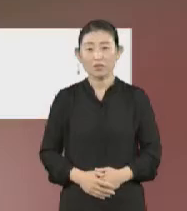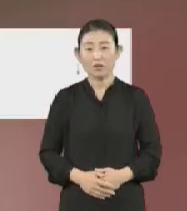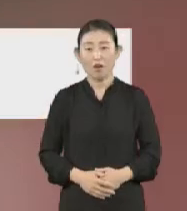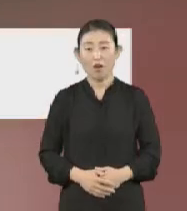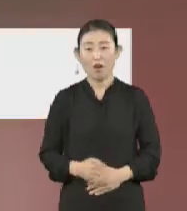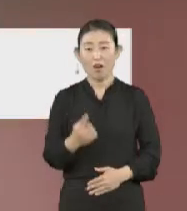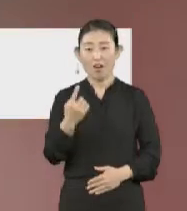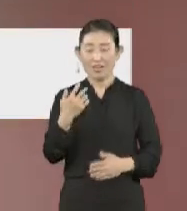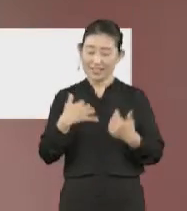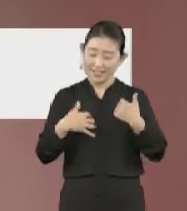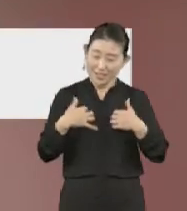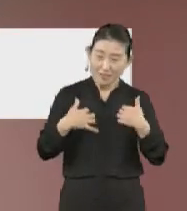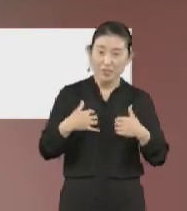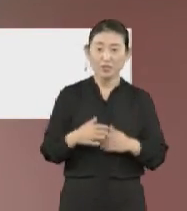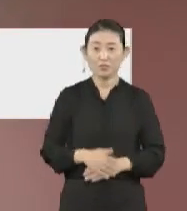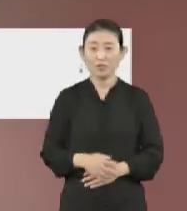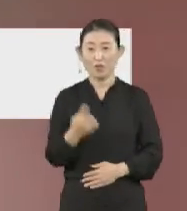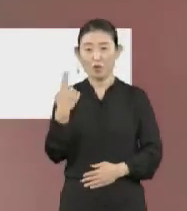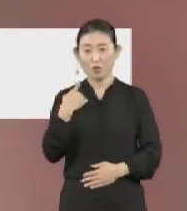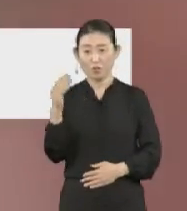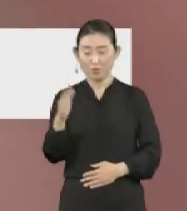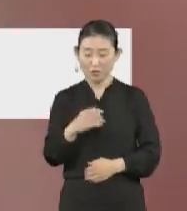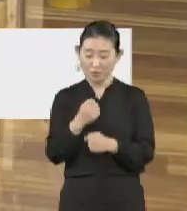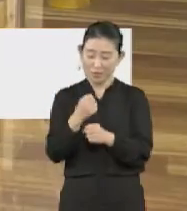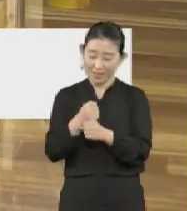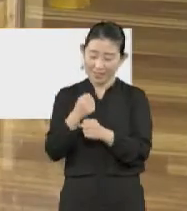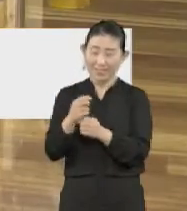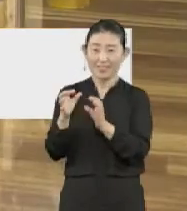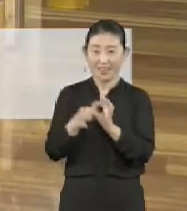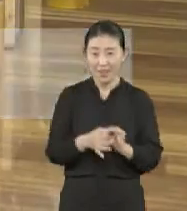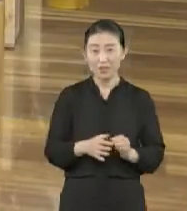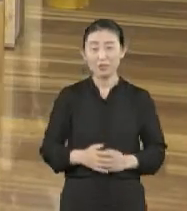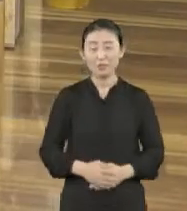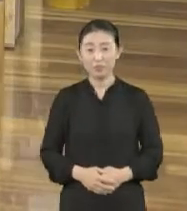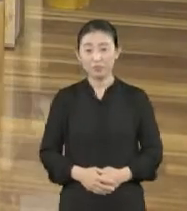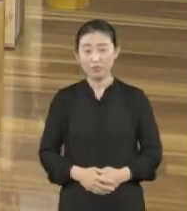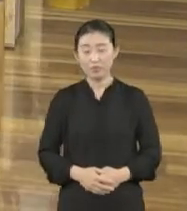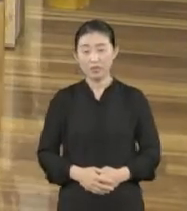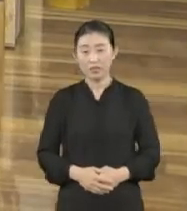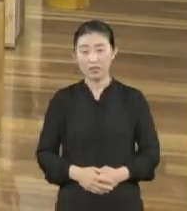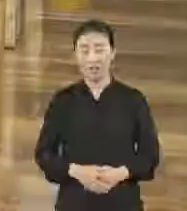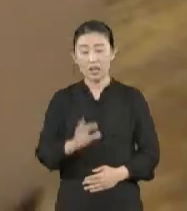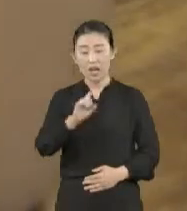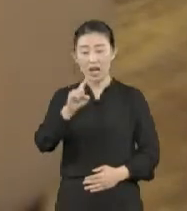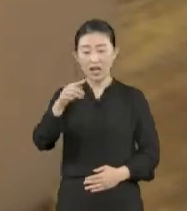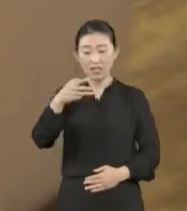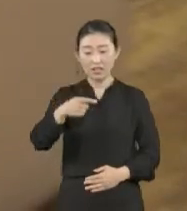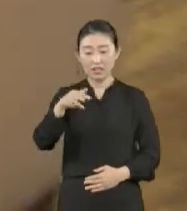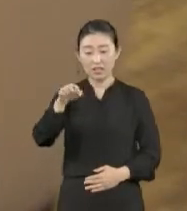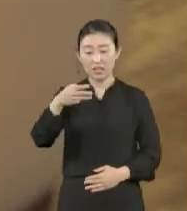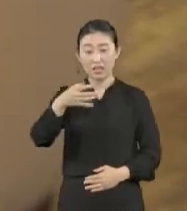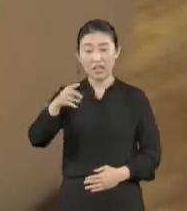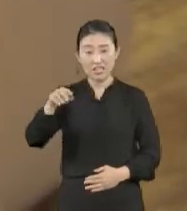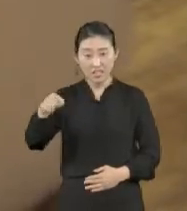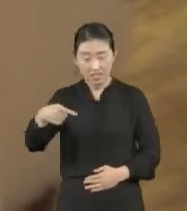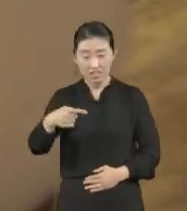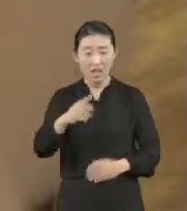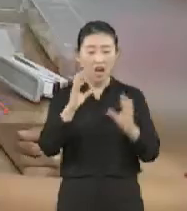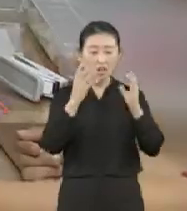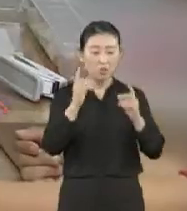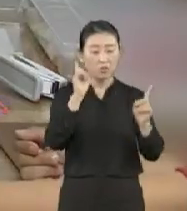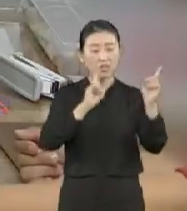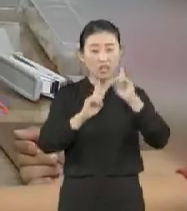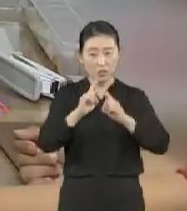어제 만들게 한다했거든요. 그래가지고 재밌을 것 같다고 했어요. 재능 기부로 이뤄진 아트 클래스는 상처받은 아동들의